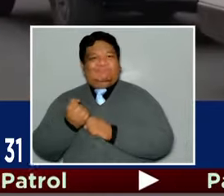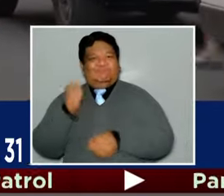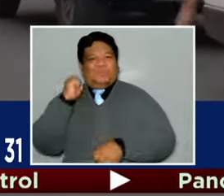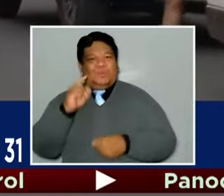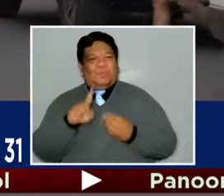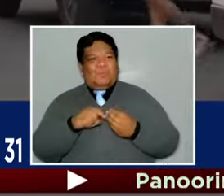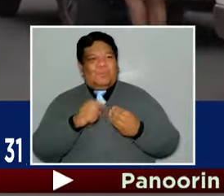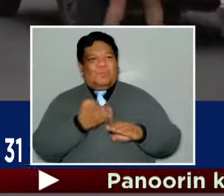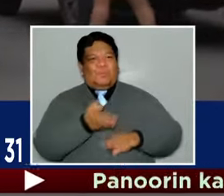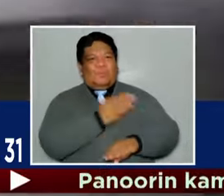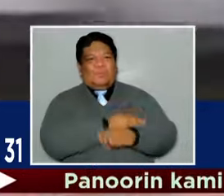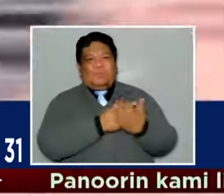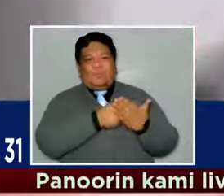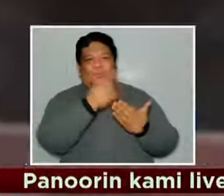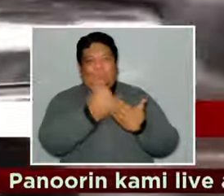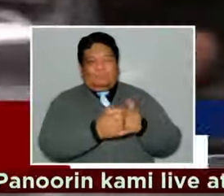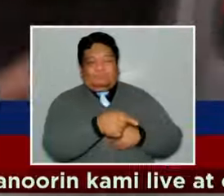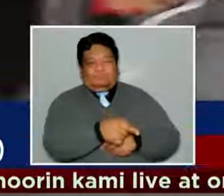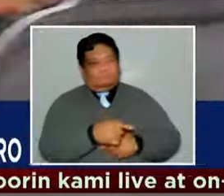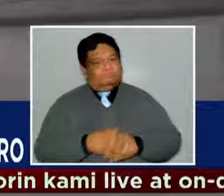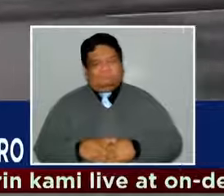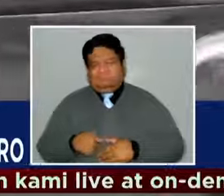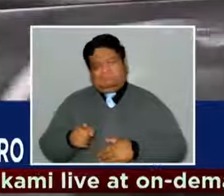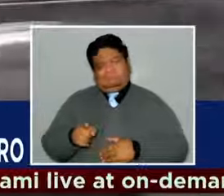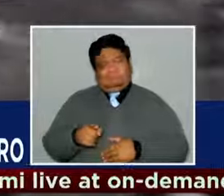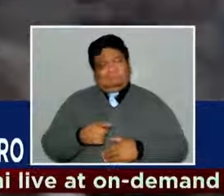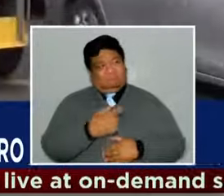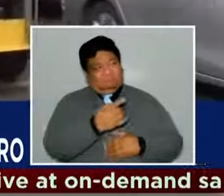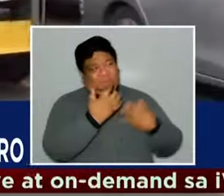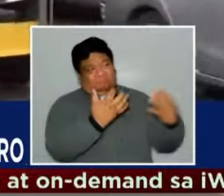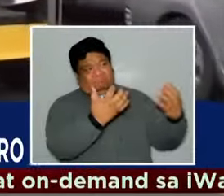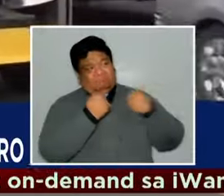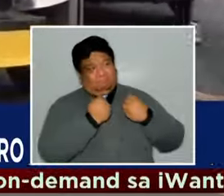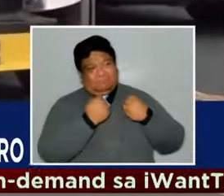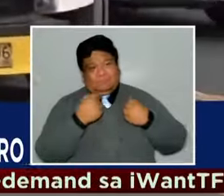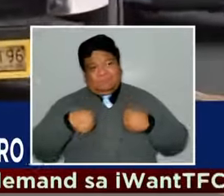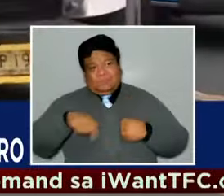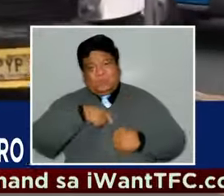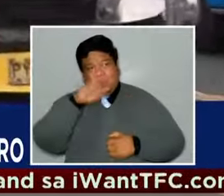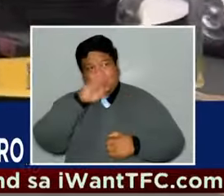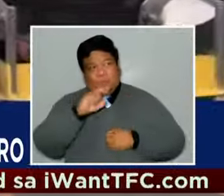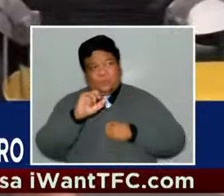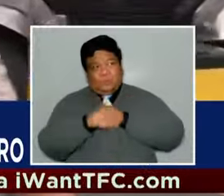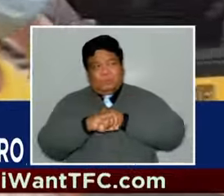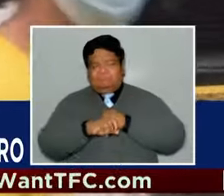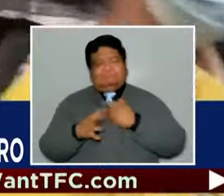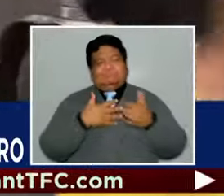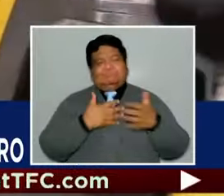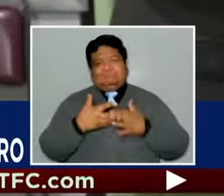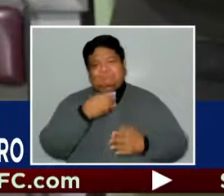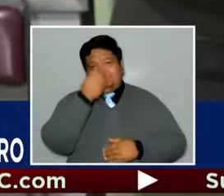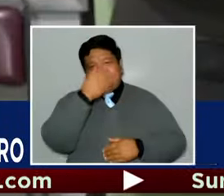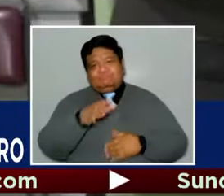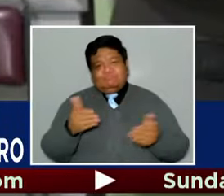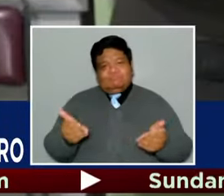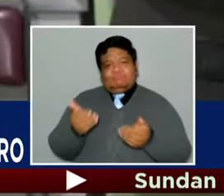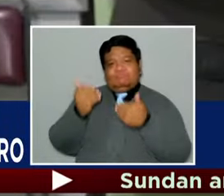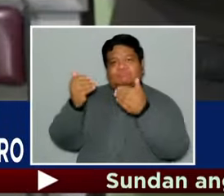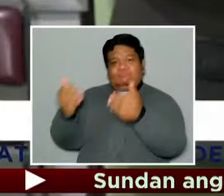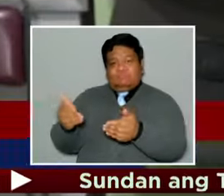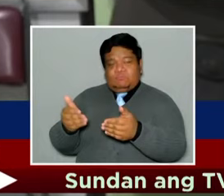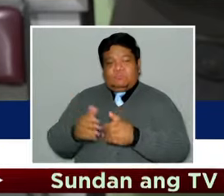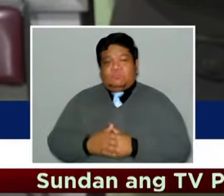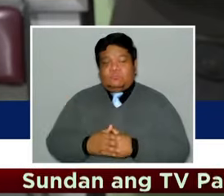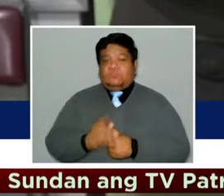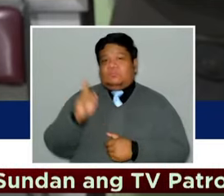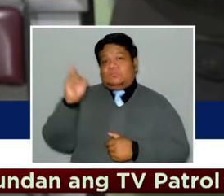kahit pa may bantang hulihan ng LTFRB. Pag tinignan natin sa legality ng batas, ang prangkisa po ng jeep ay galing